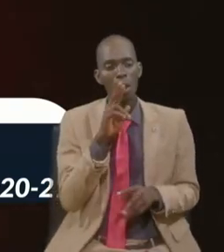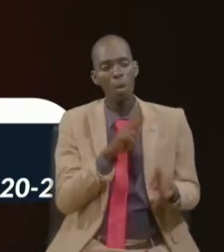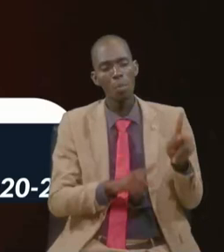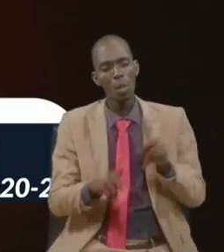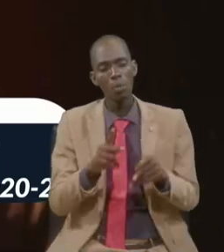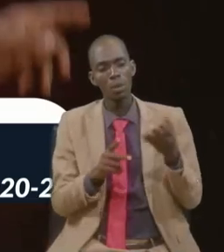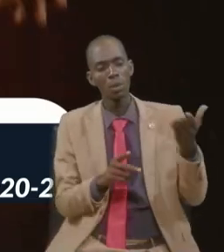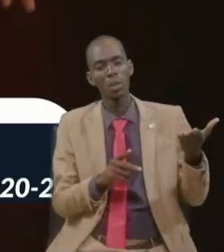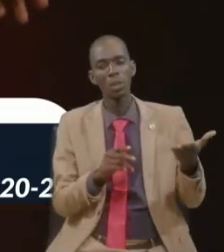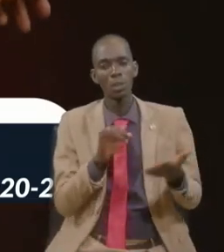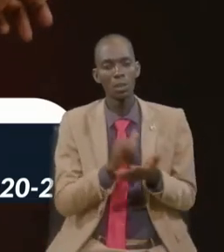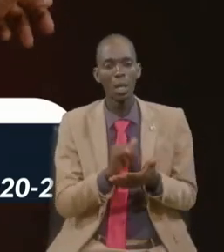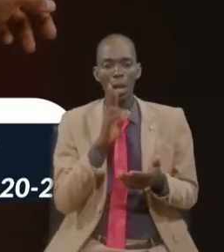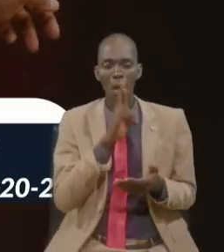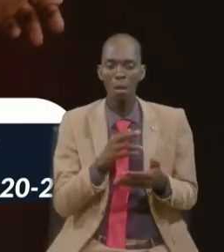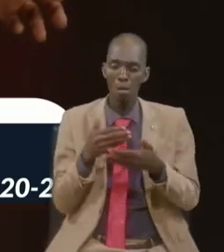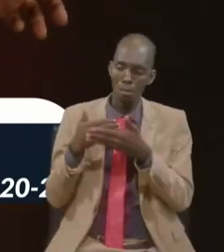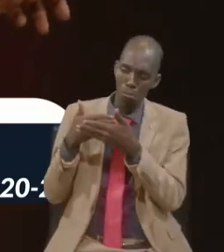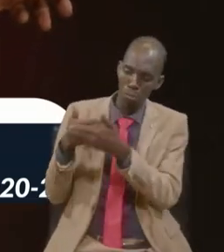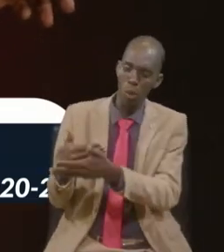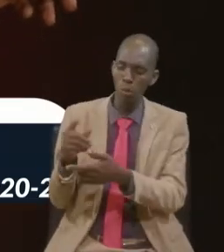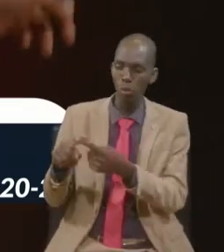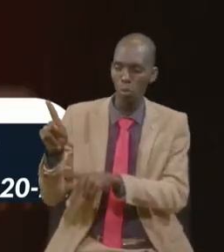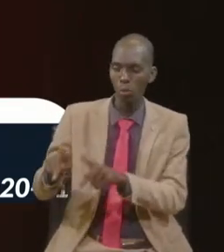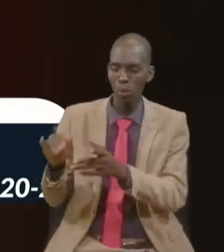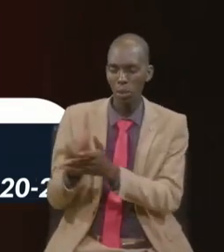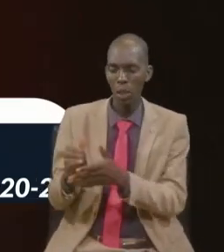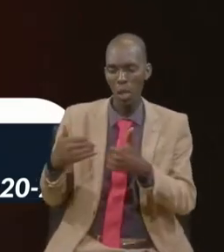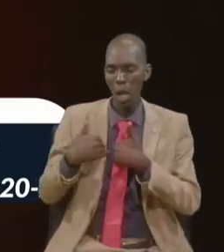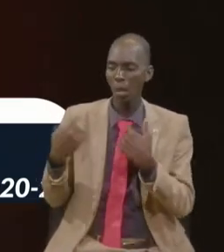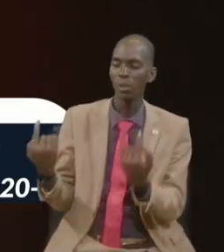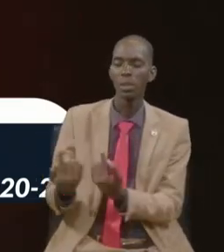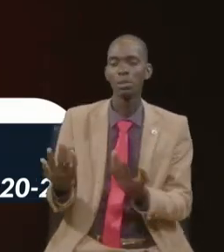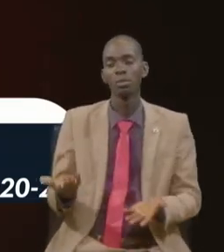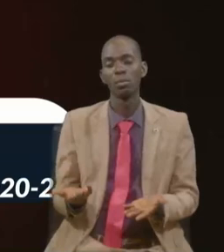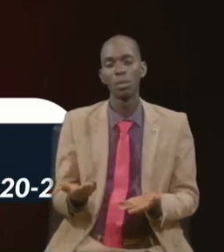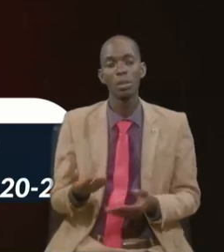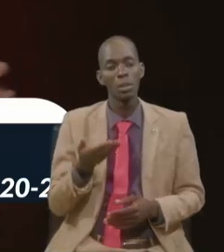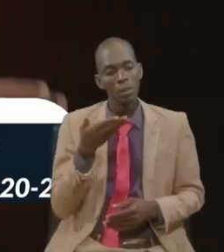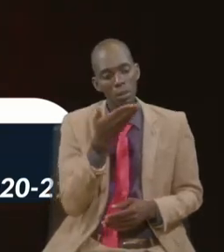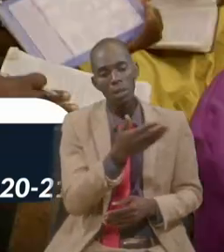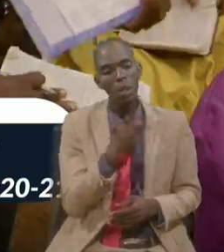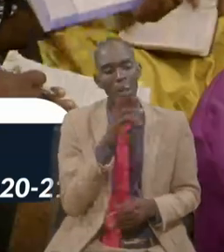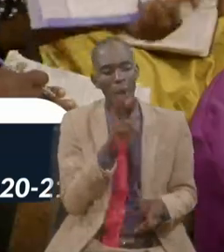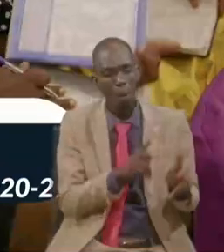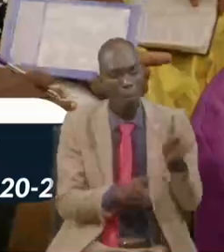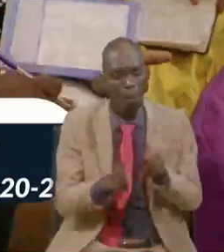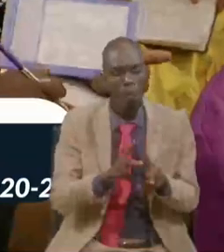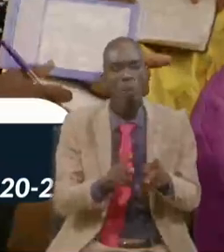gens là-bas qui sont amis de ceux qui pêchent là-bas, les gens là-bas